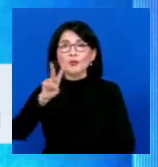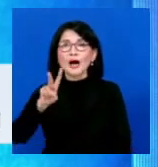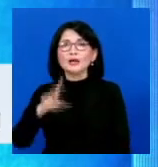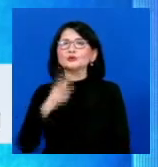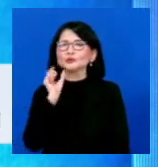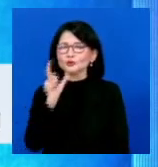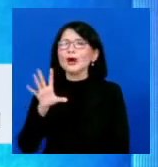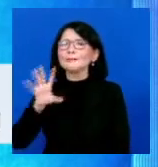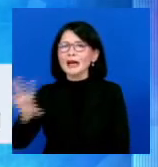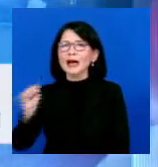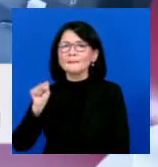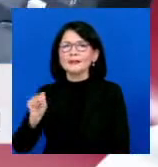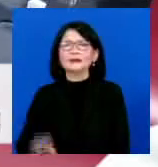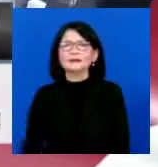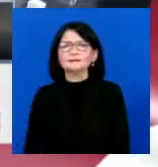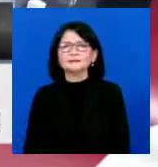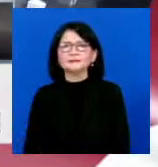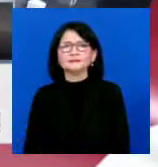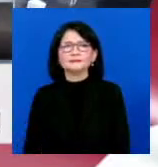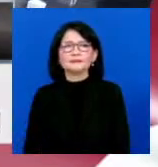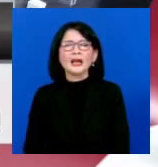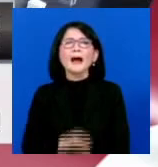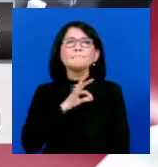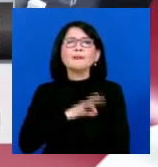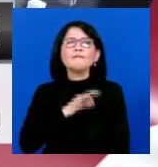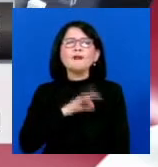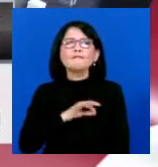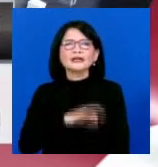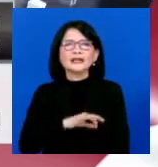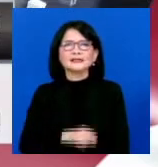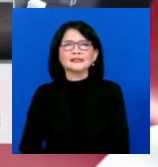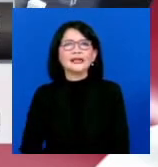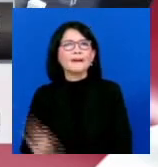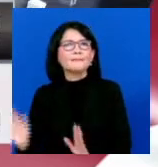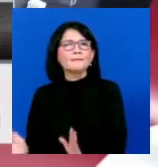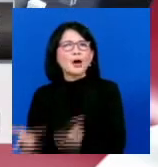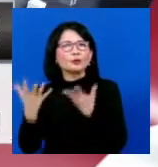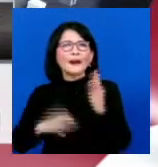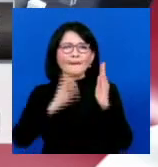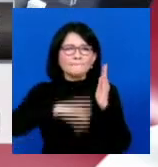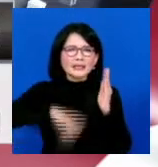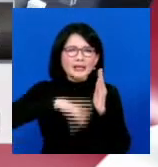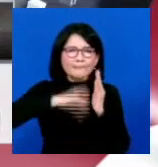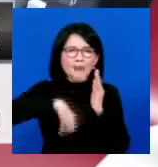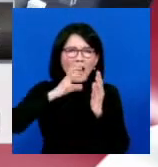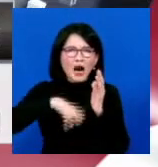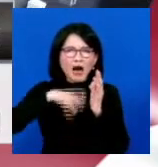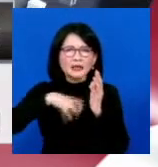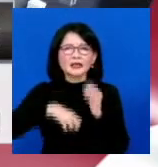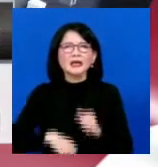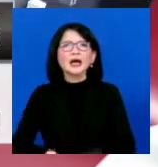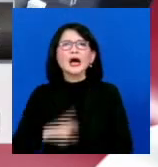anda 1 menit silakan pemanfaatan daripada pembangunan pertambangan yang pasti